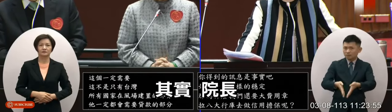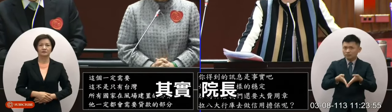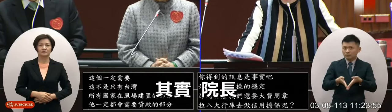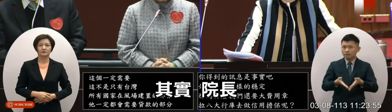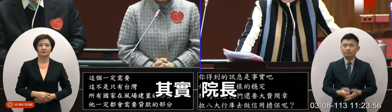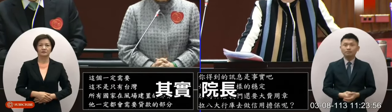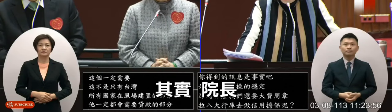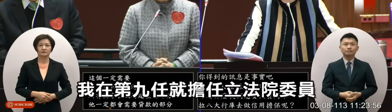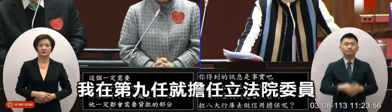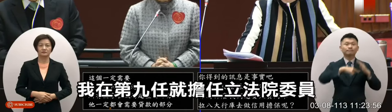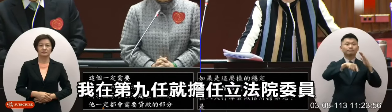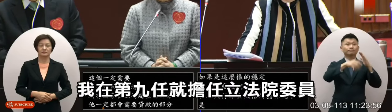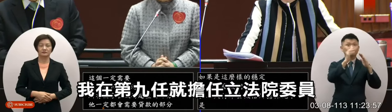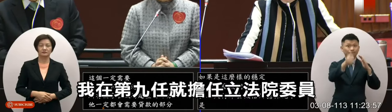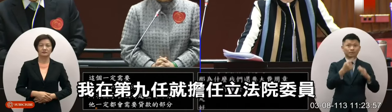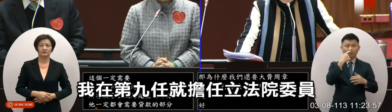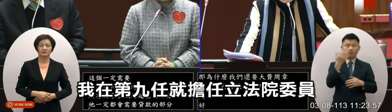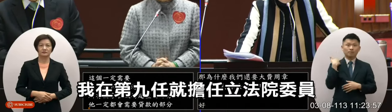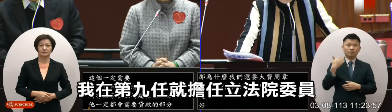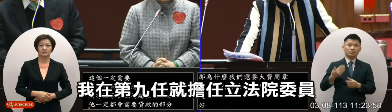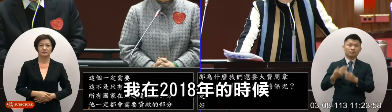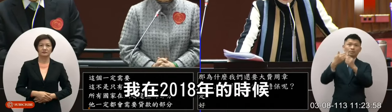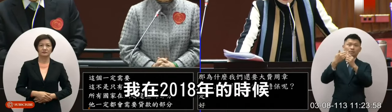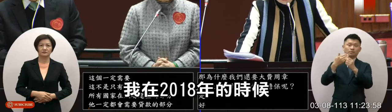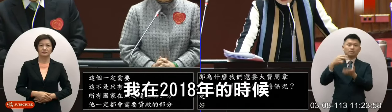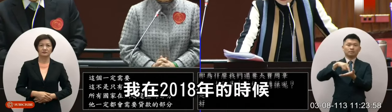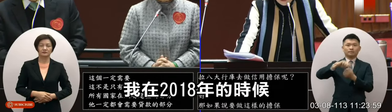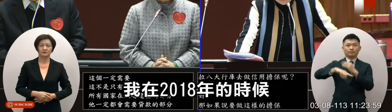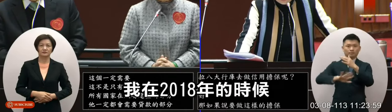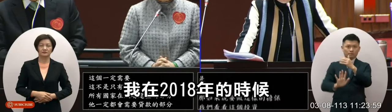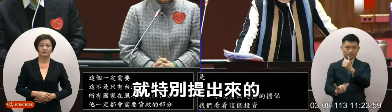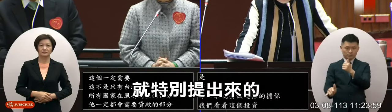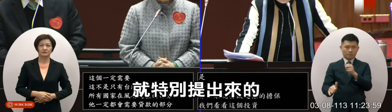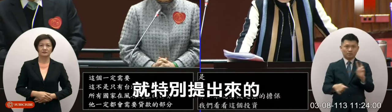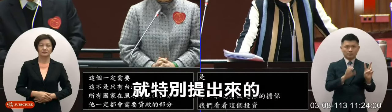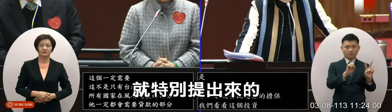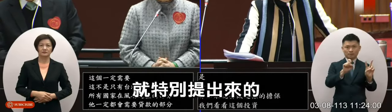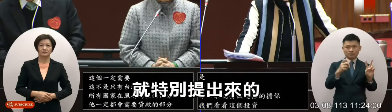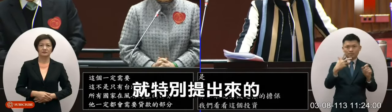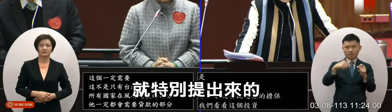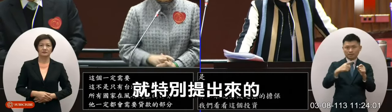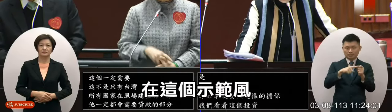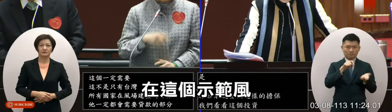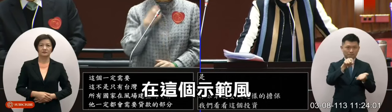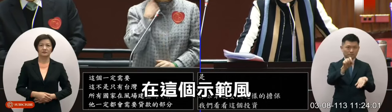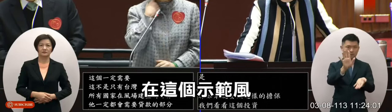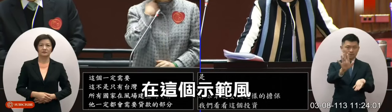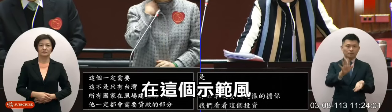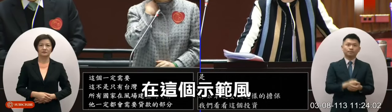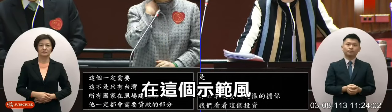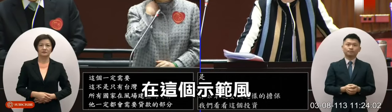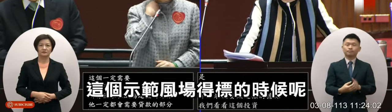实院长，我在第9任就担任立法院委员，我在2018年的时候就特别提出来的，在这个